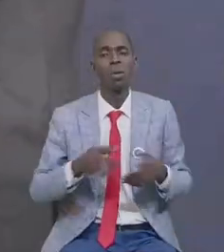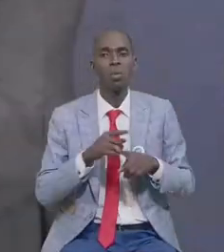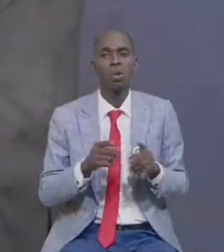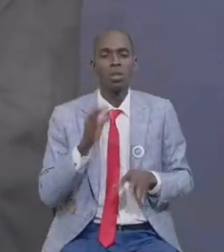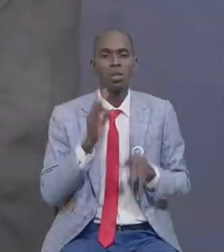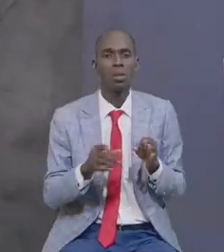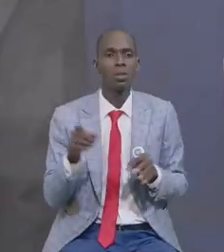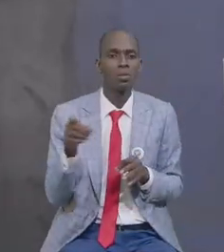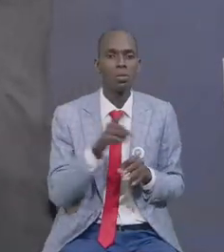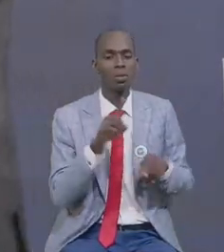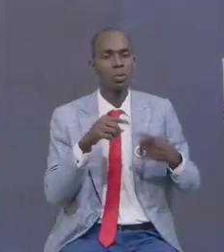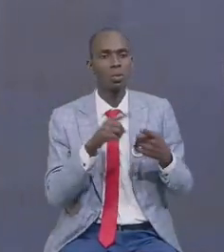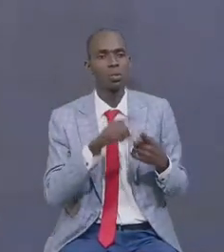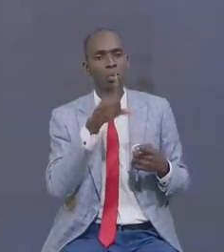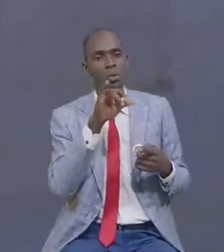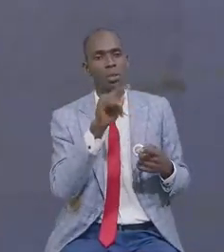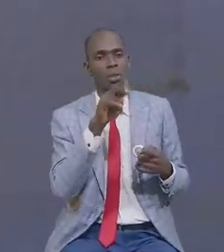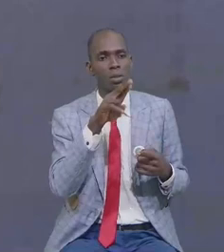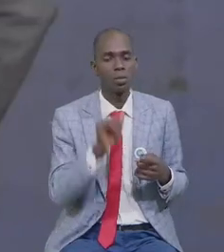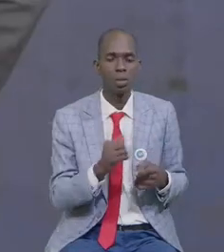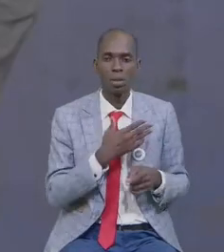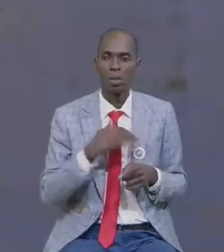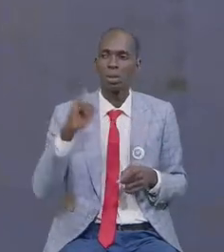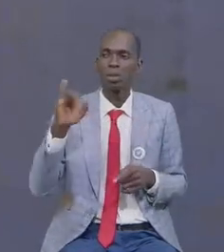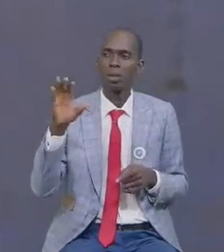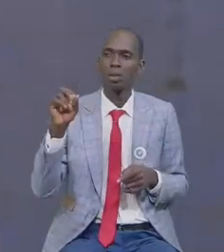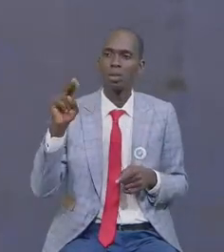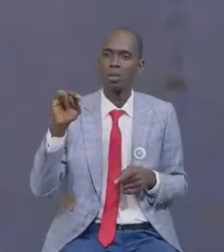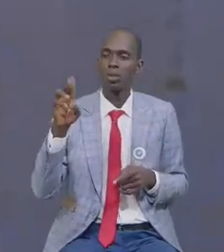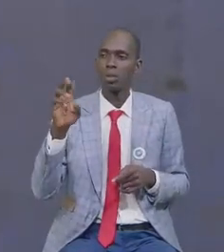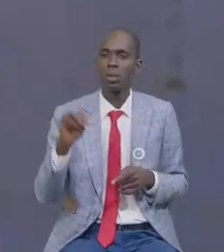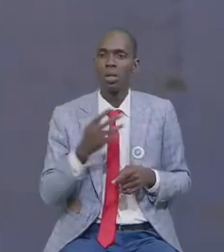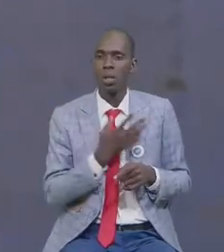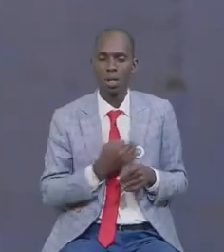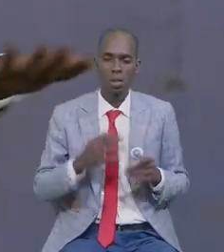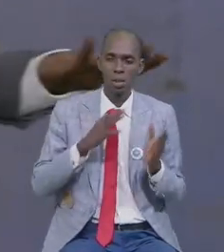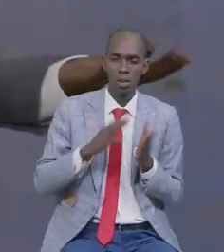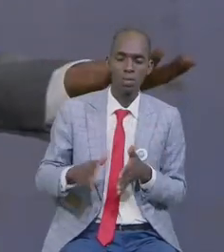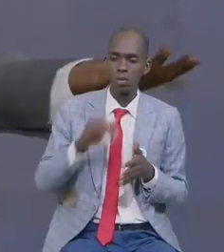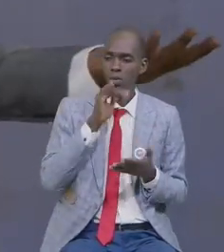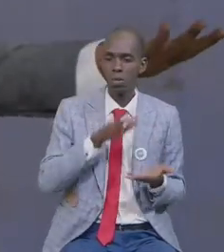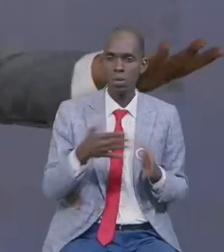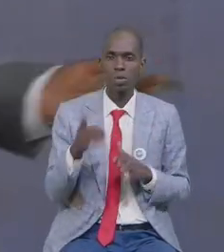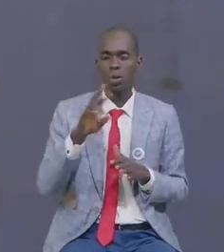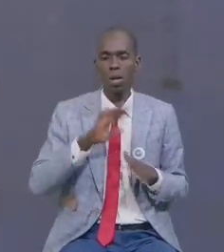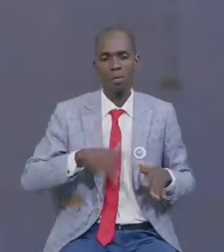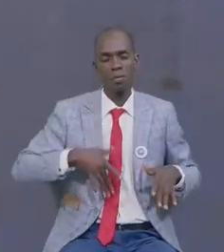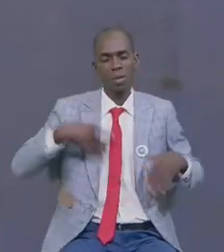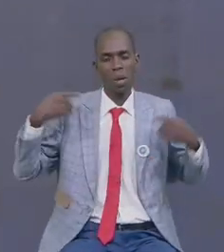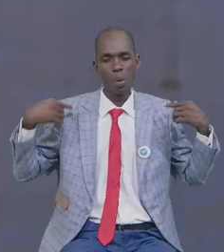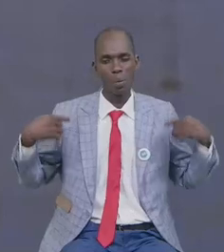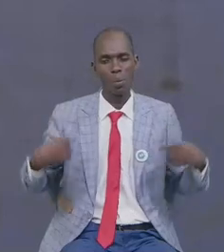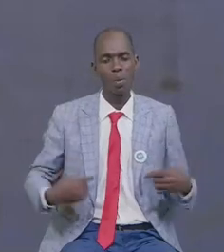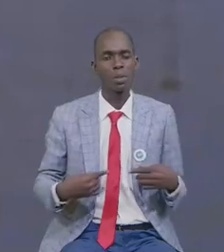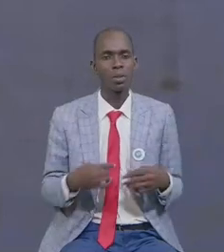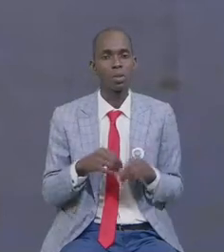Lystra, Icône, et on vous lapide là-bas, et on vous laisse pour mort, vous sentez toutes les douleurs. Si vous appelez ça légère